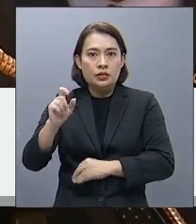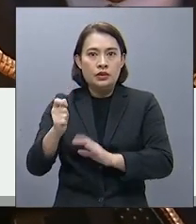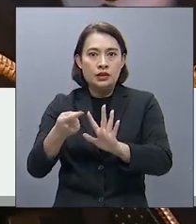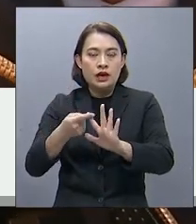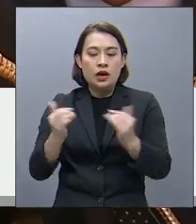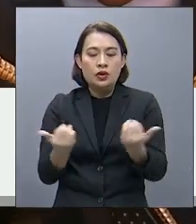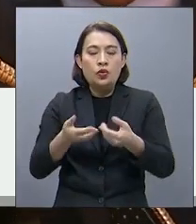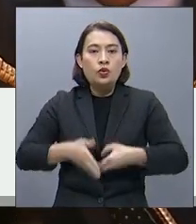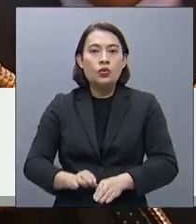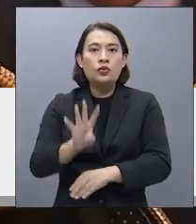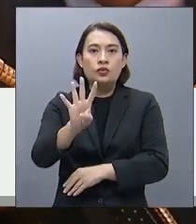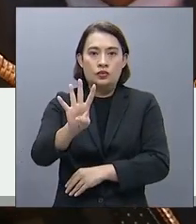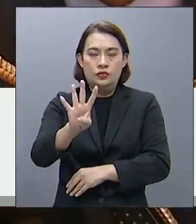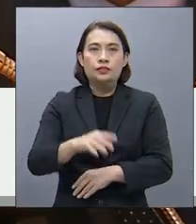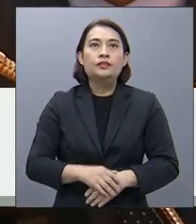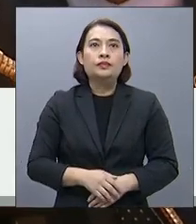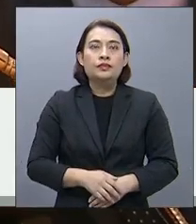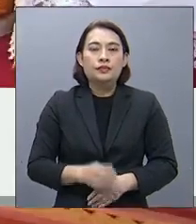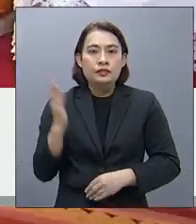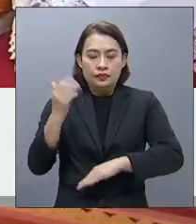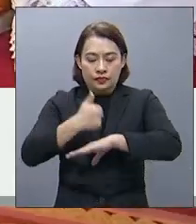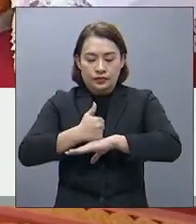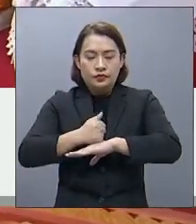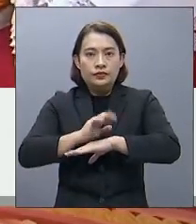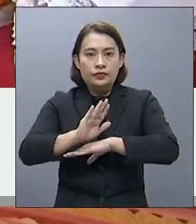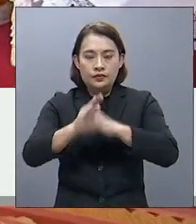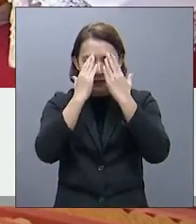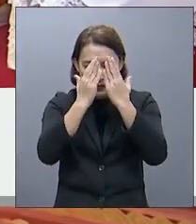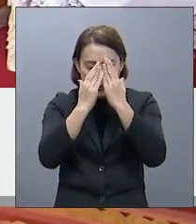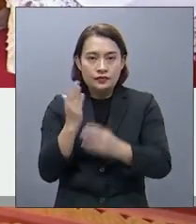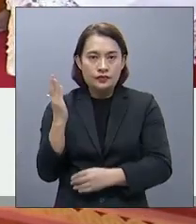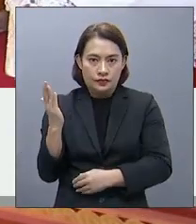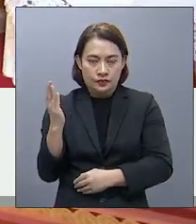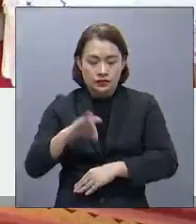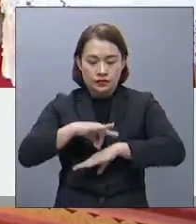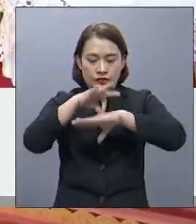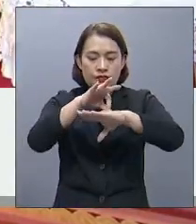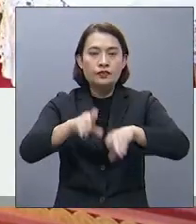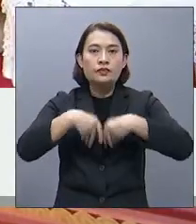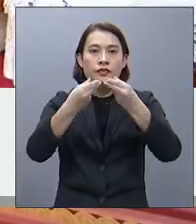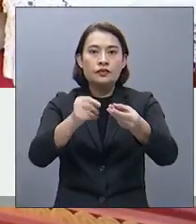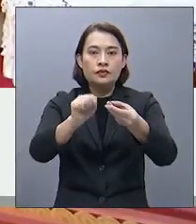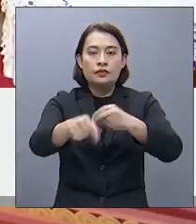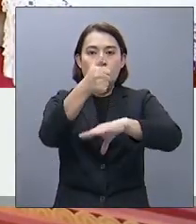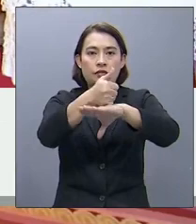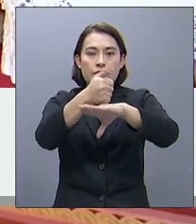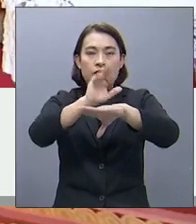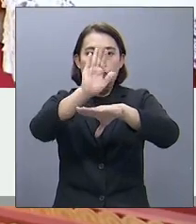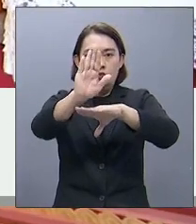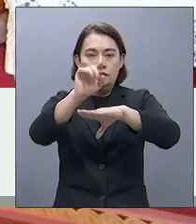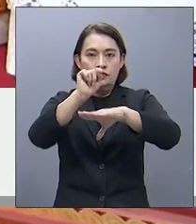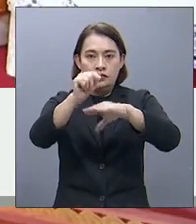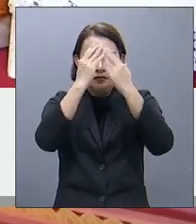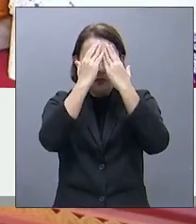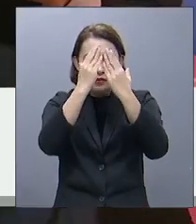คนทั้งนี้ท่านจุฬาราชมนตรีอาสิพิทักษ์คุมพลได้รับการแต่งตั้งให้ดำรงตำแหน่งจุฬาราชมนตรีสืบต่อจาก